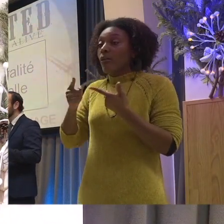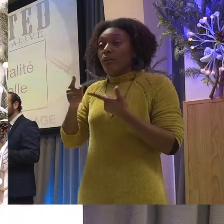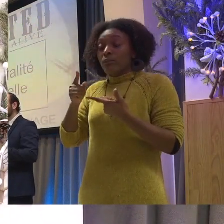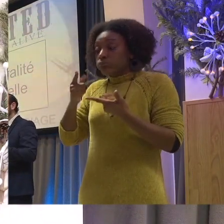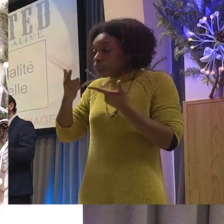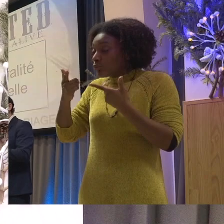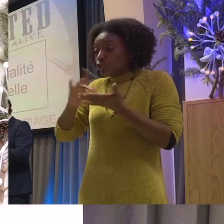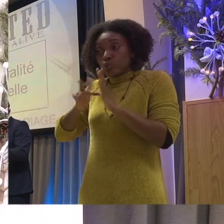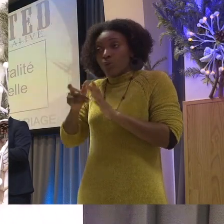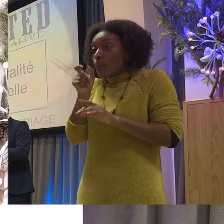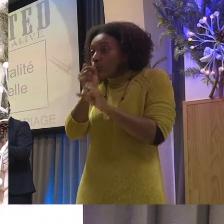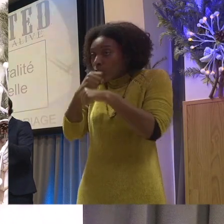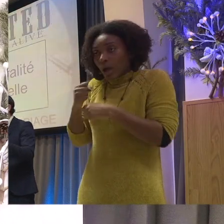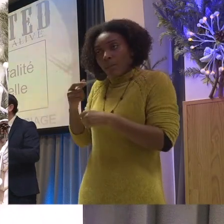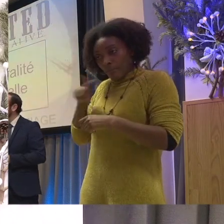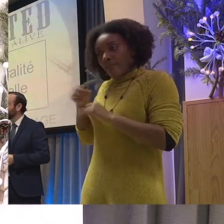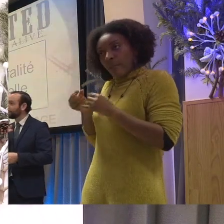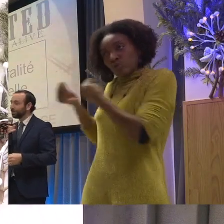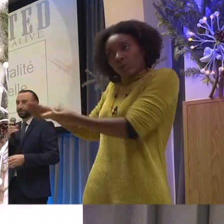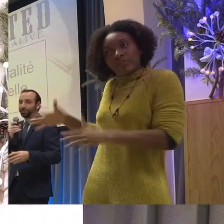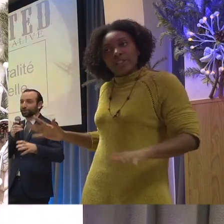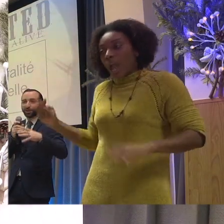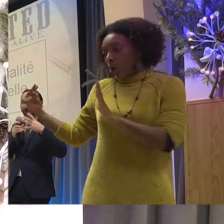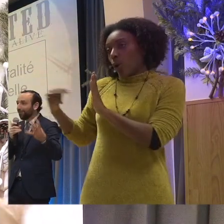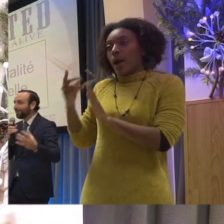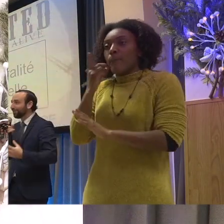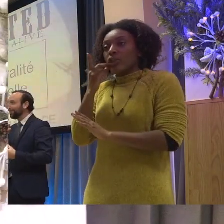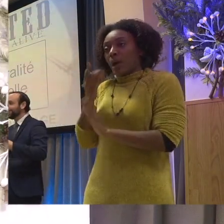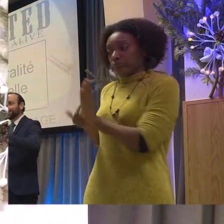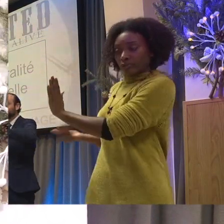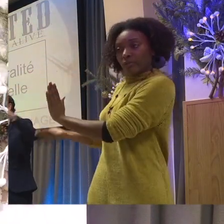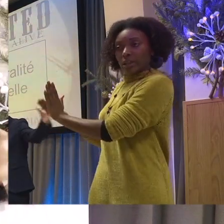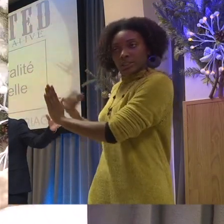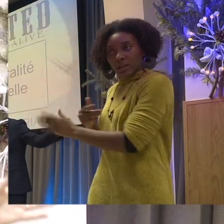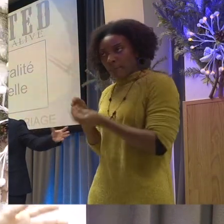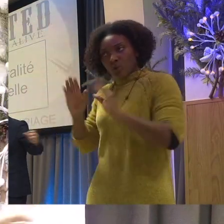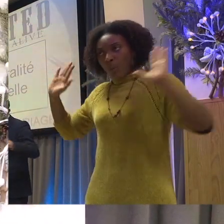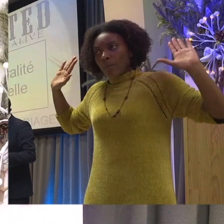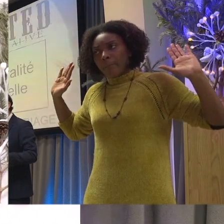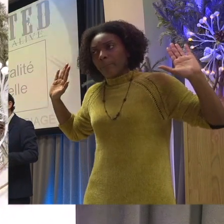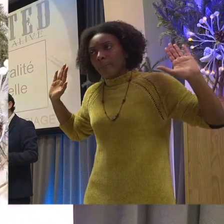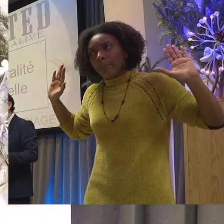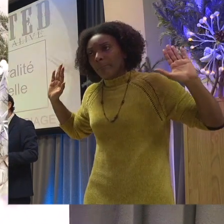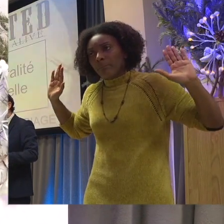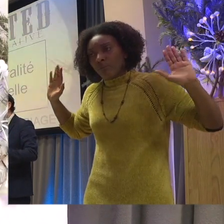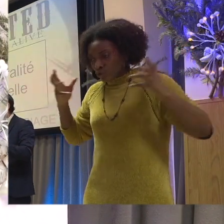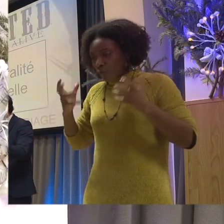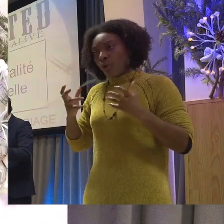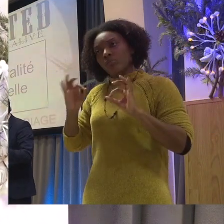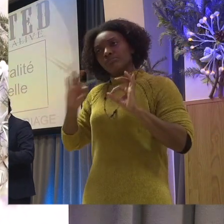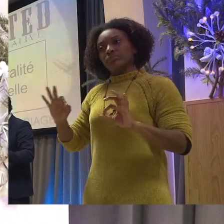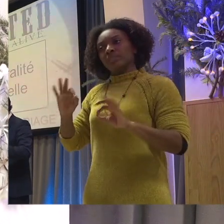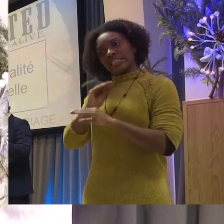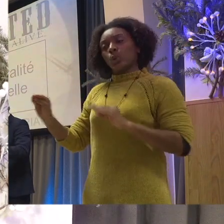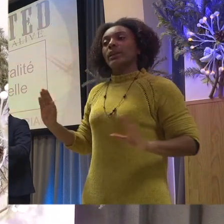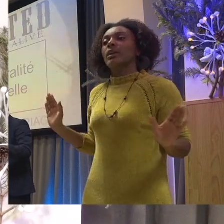Si je sais que ma femme, à tout moment, peut regarder mon téléphone, j'aurais pas envie d'envoyer des textos à telle ou telle personne. Tu comprends? C'est une sécurité